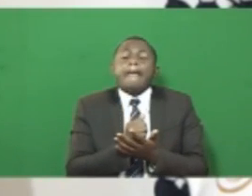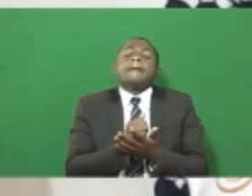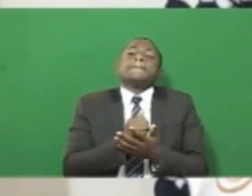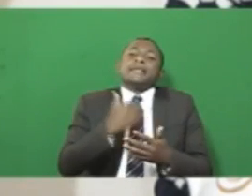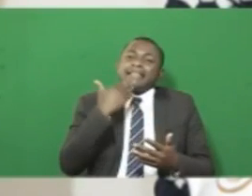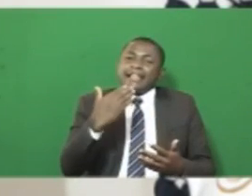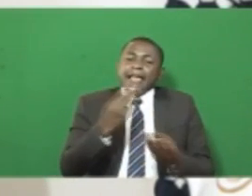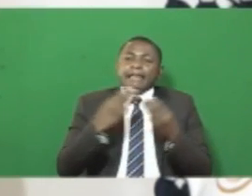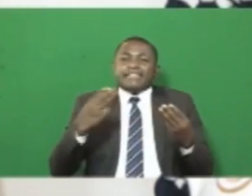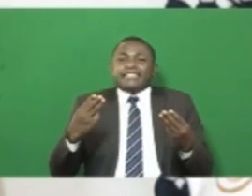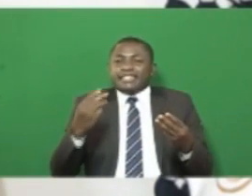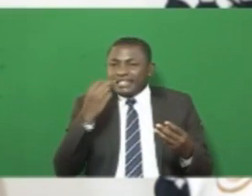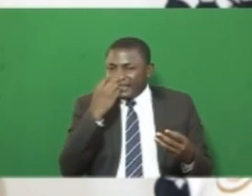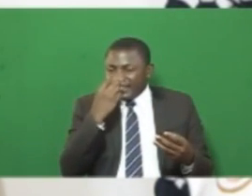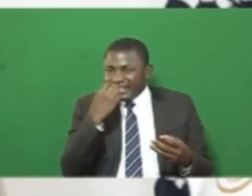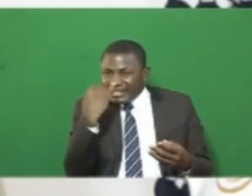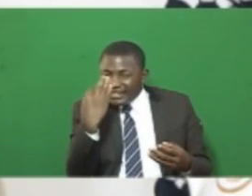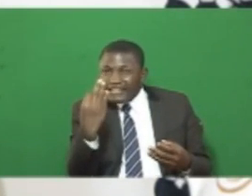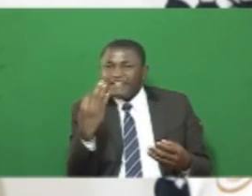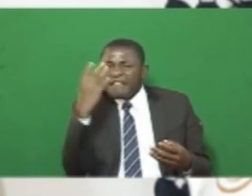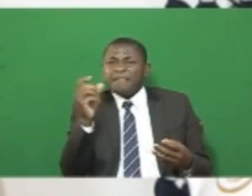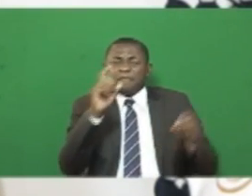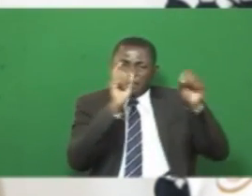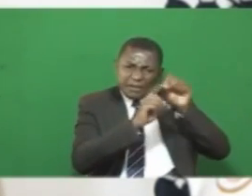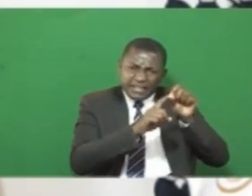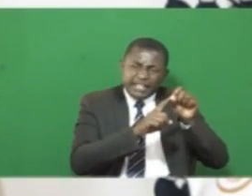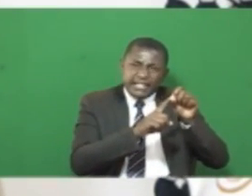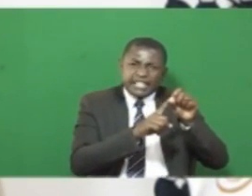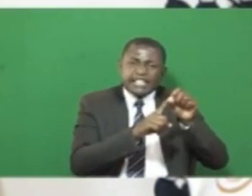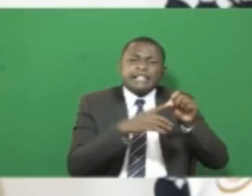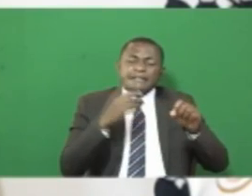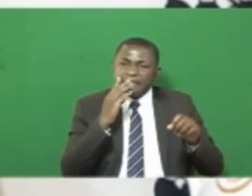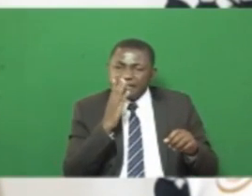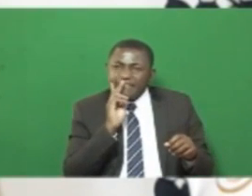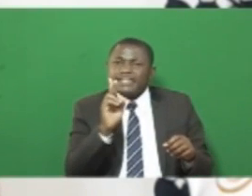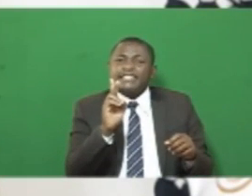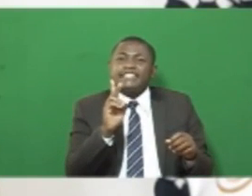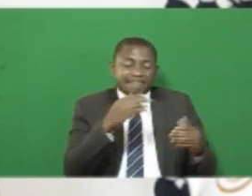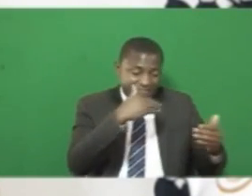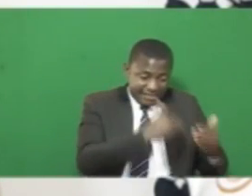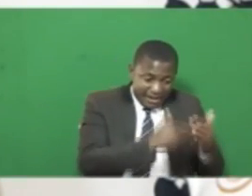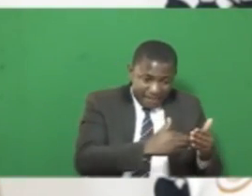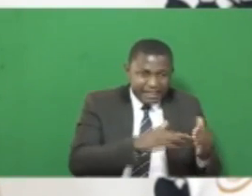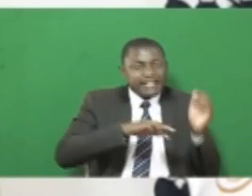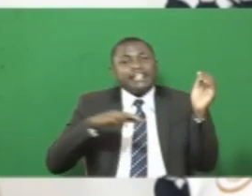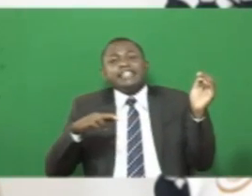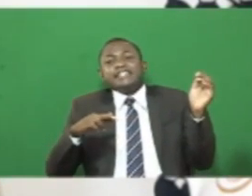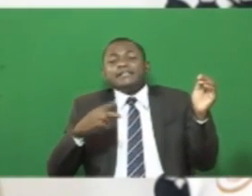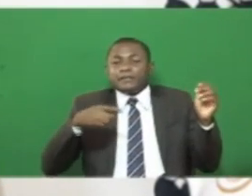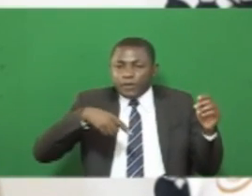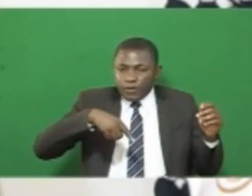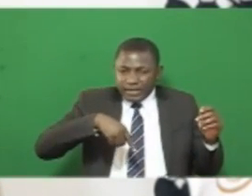vateereri vane mibvunzo onai hama dziri pedyo nemi vanopinda cheche Seventh Day Adventist vanozivako kuenda nemi nemibvunzo